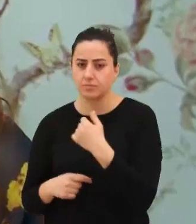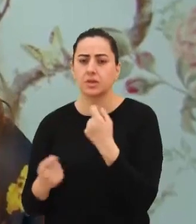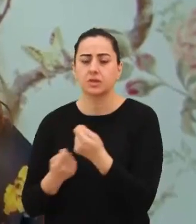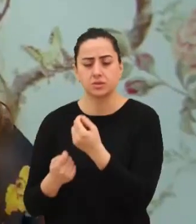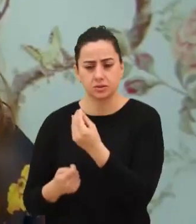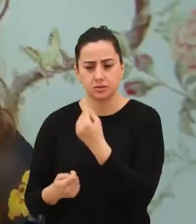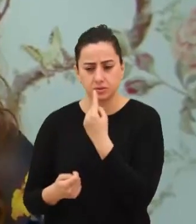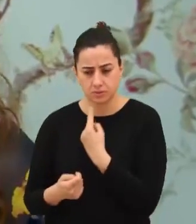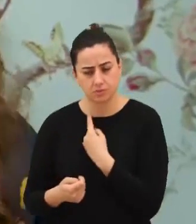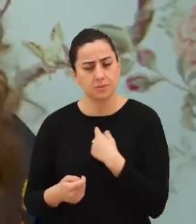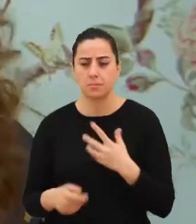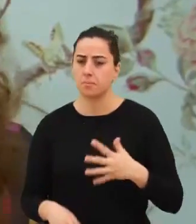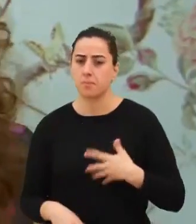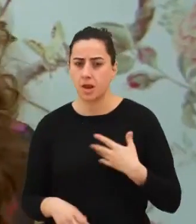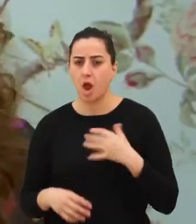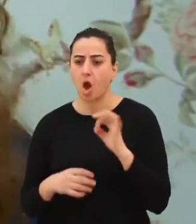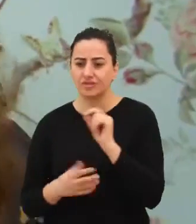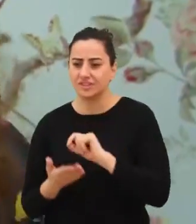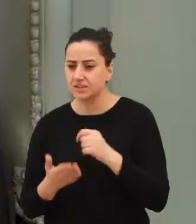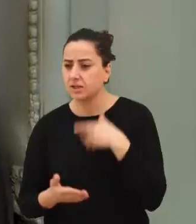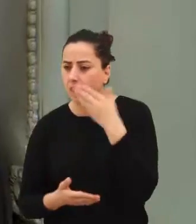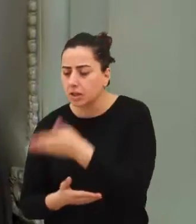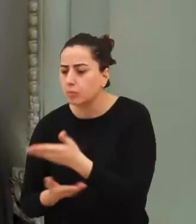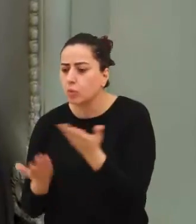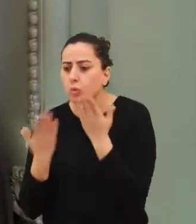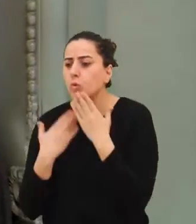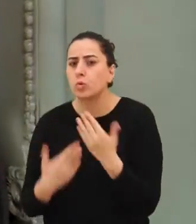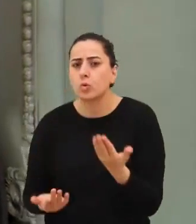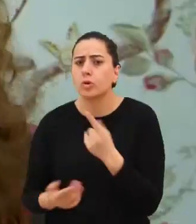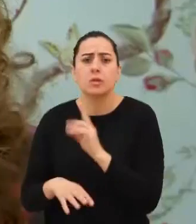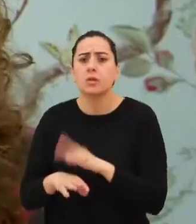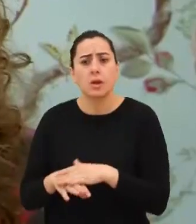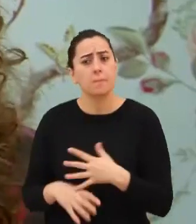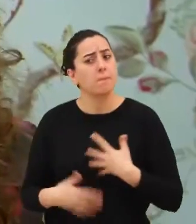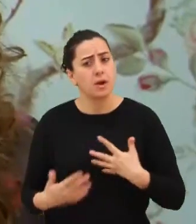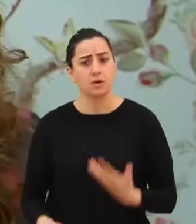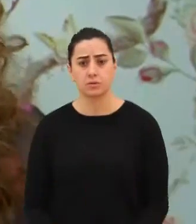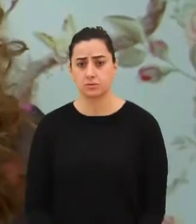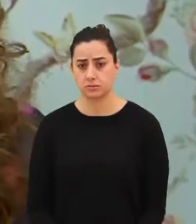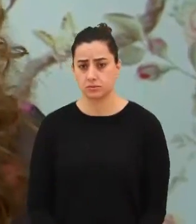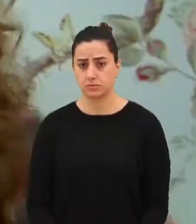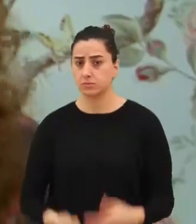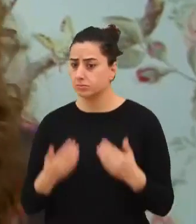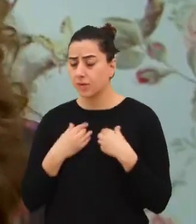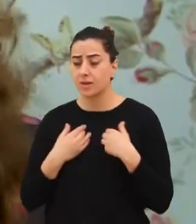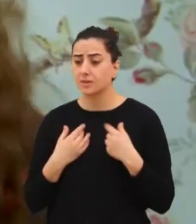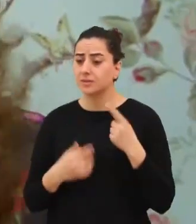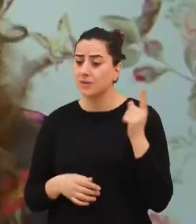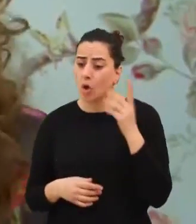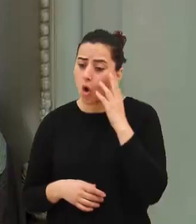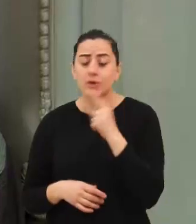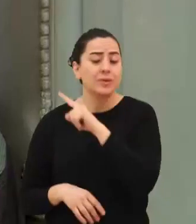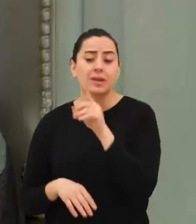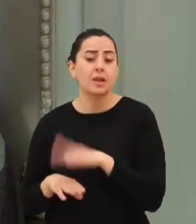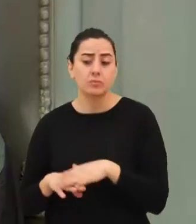dedi. Ben de eşkillendim. Ofise gittim, ofiste yok. Ne yaptığını çok merak ediyorum Şükrü Efendi. Benim için ne yaptığını öğreneceksin, tamam